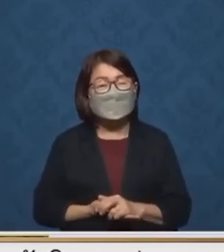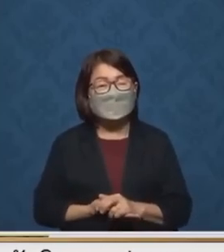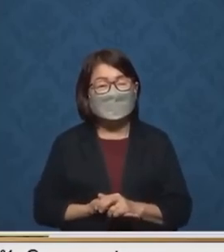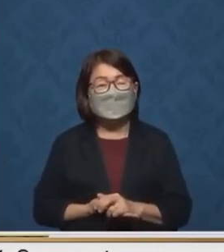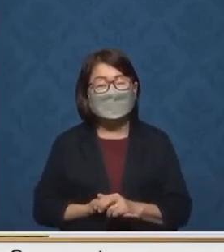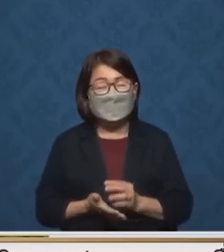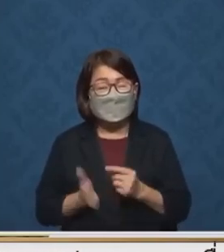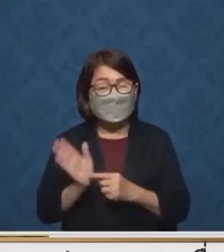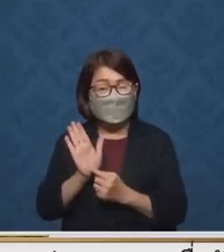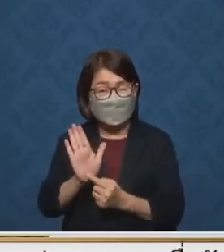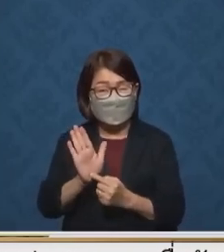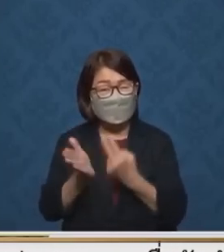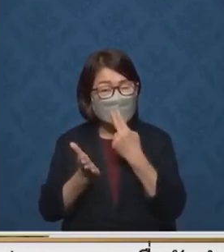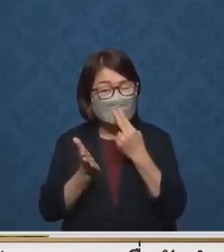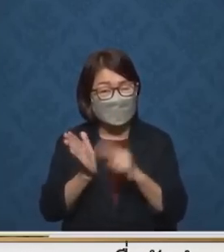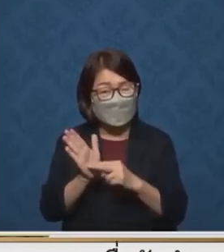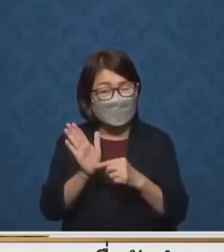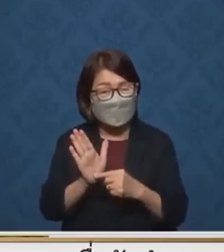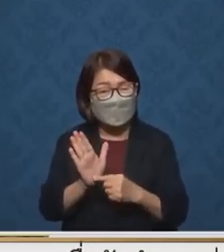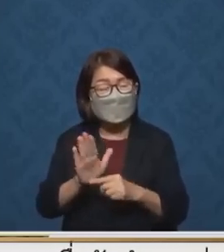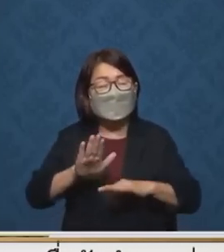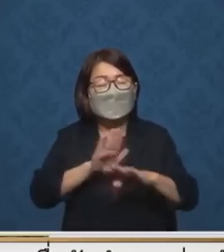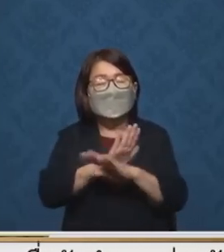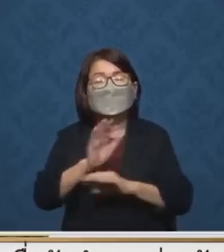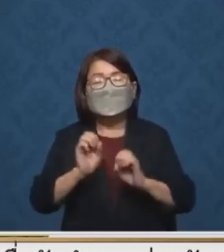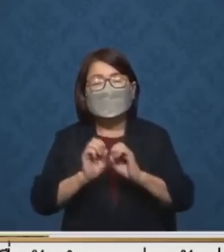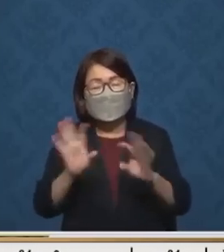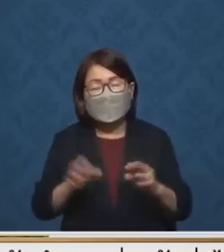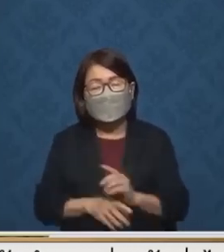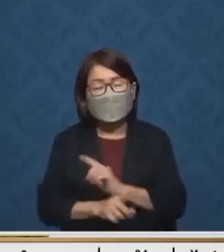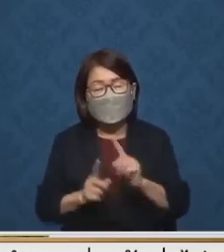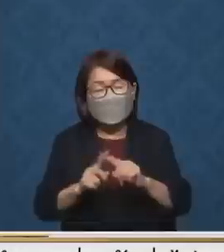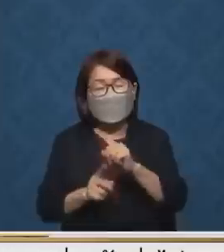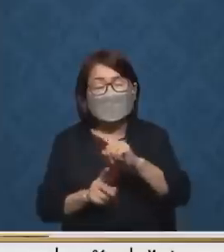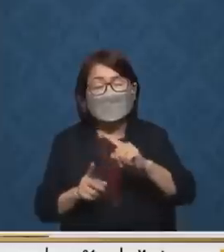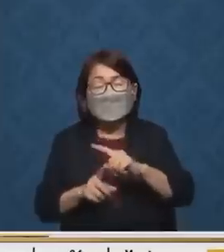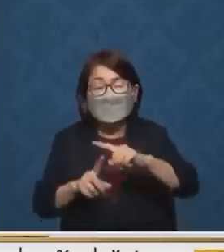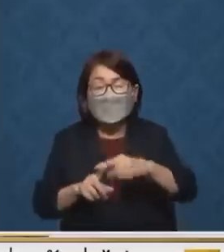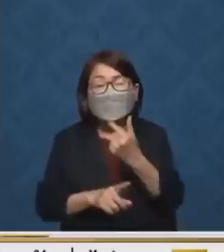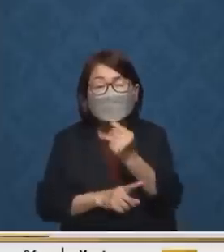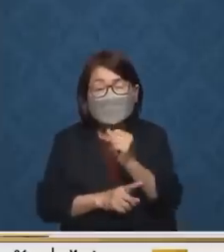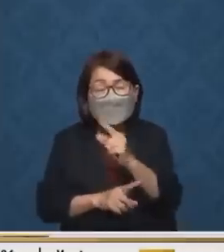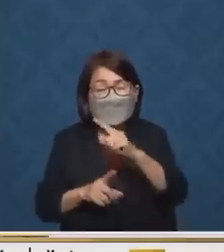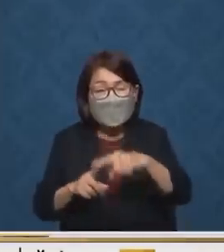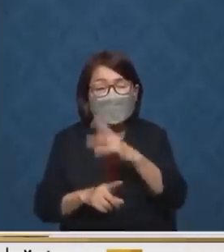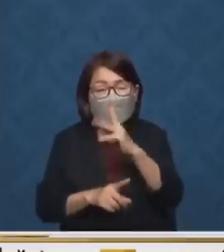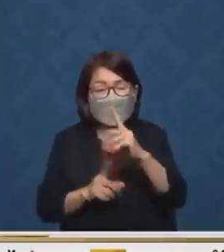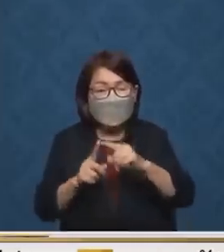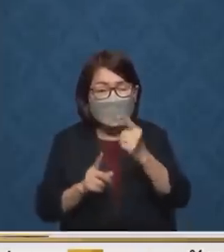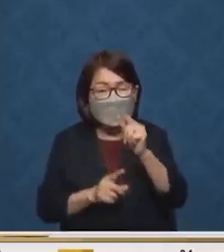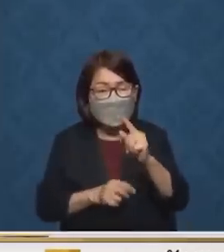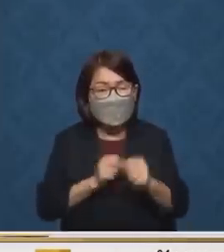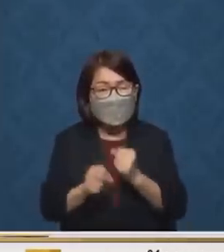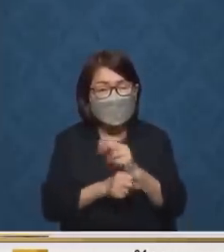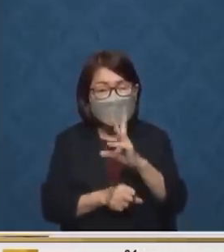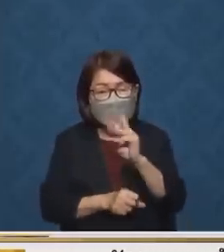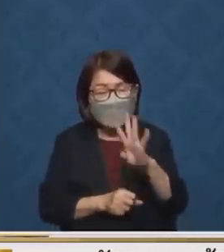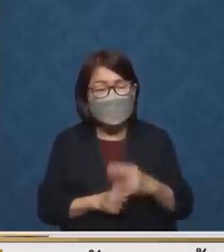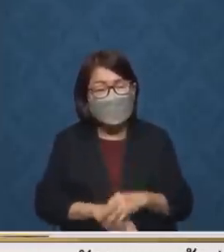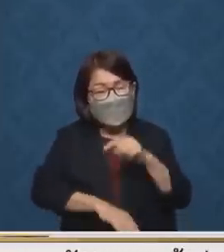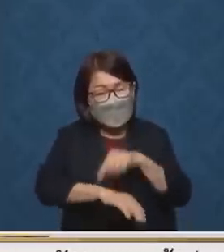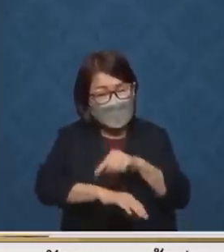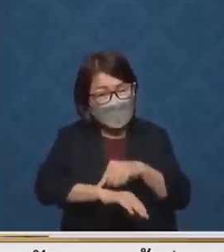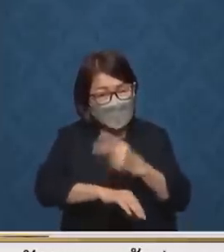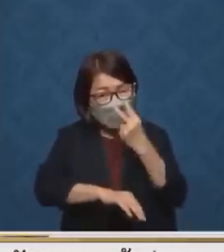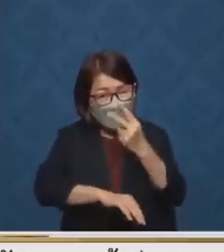หนังสือฉบับนี้เป็นการยืนยันลงวัที่ 11 มตธุนา 2564ห่วงเวลาถาไปดูกให้ดี